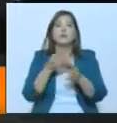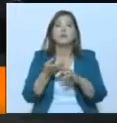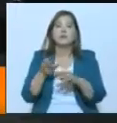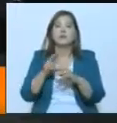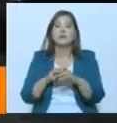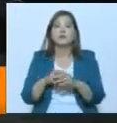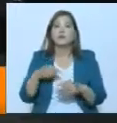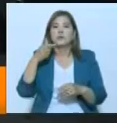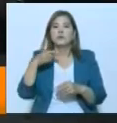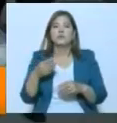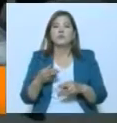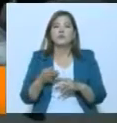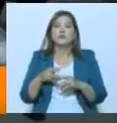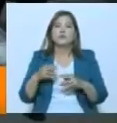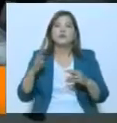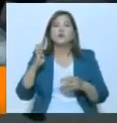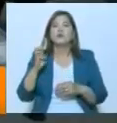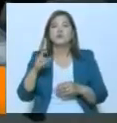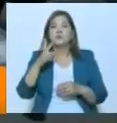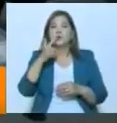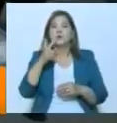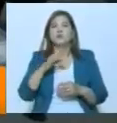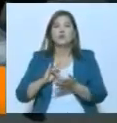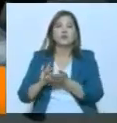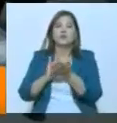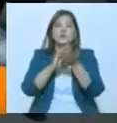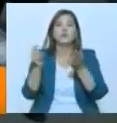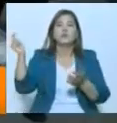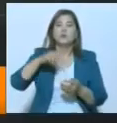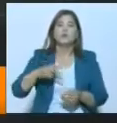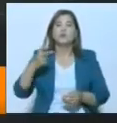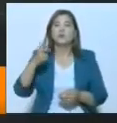кетейік, былтыр өңірге 400 мыңға жуық турист келген. Оның 350 мыңы